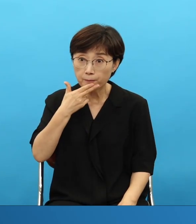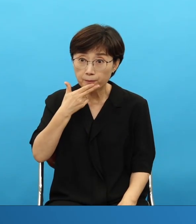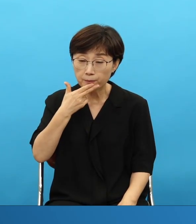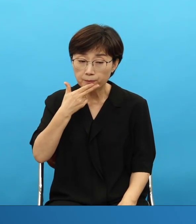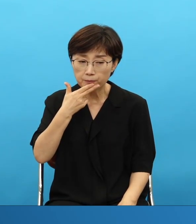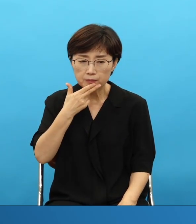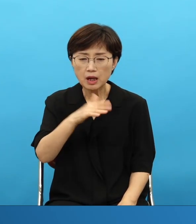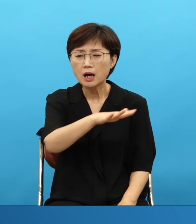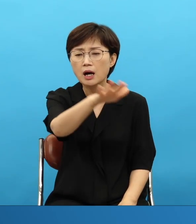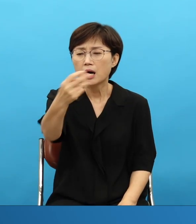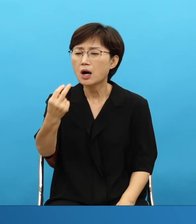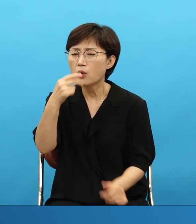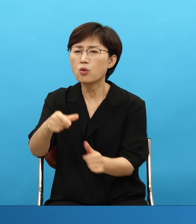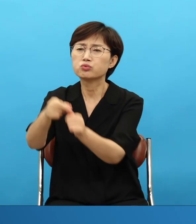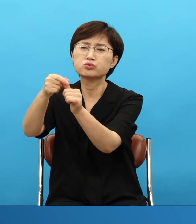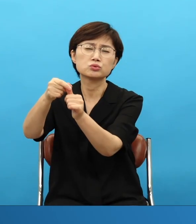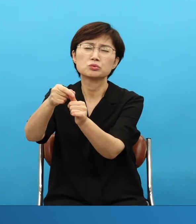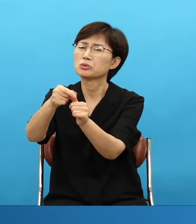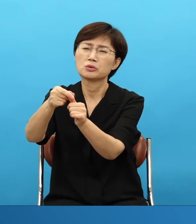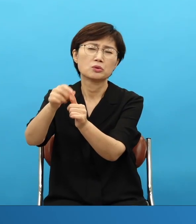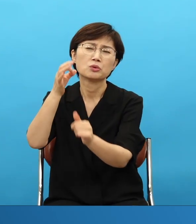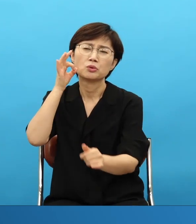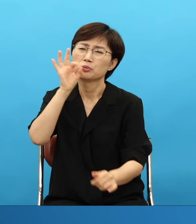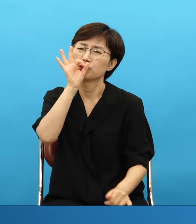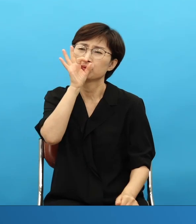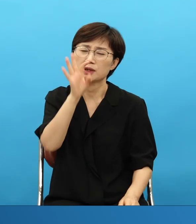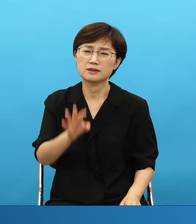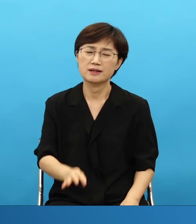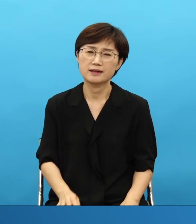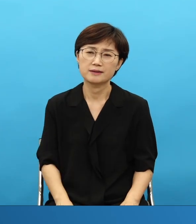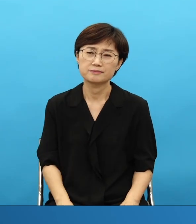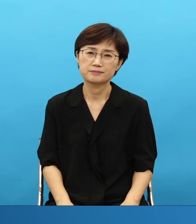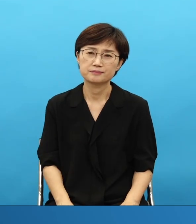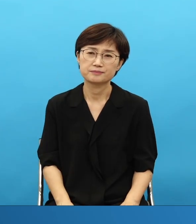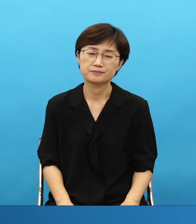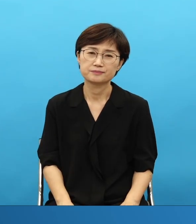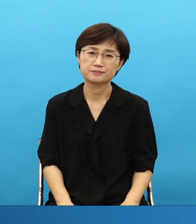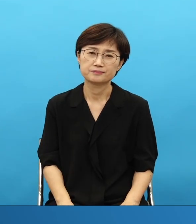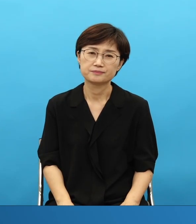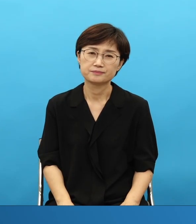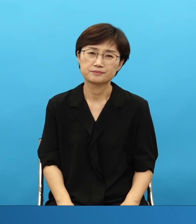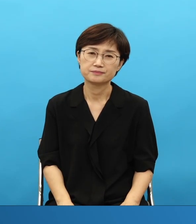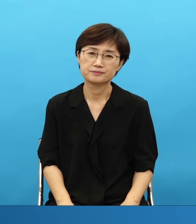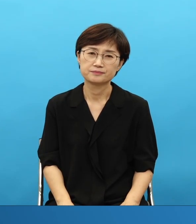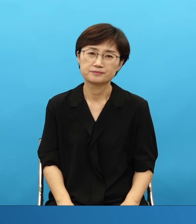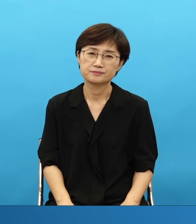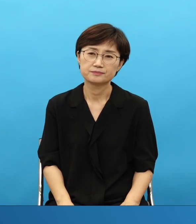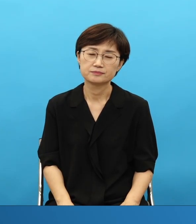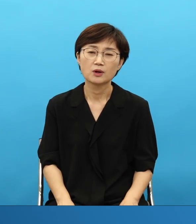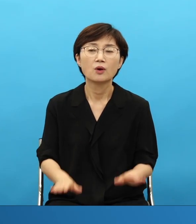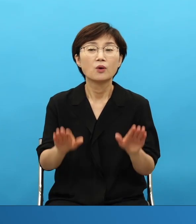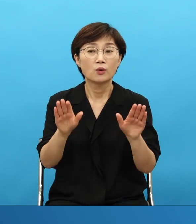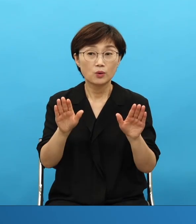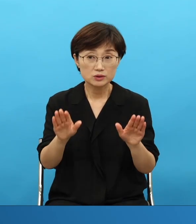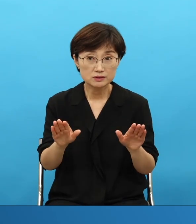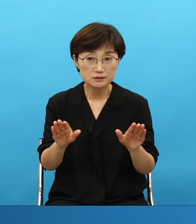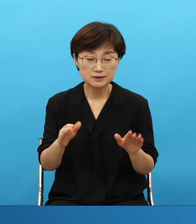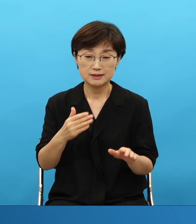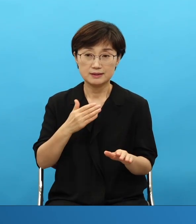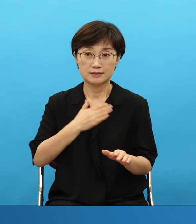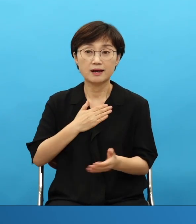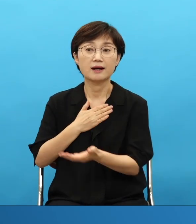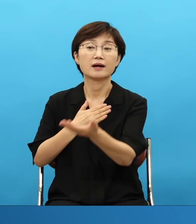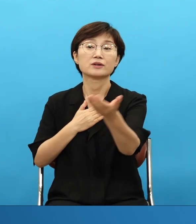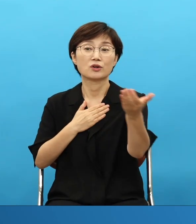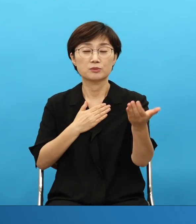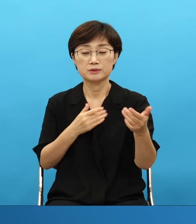And without the recreation of the heavens and the earth, this cannot change. 자, 그러면 여러분과 저